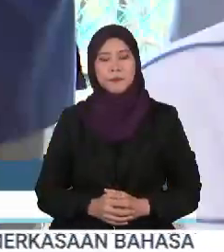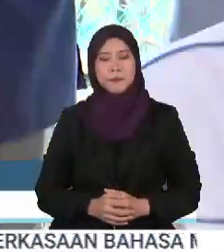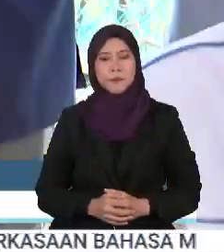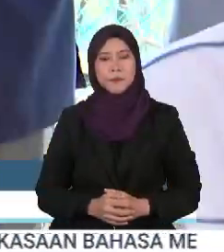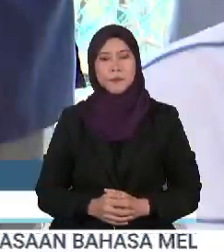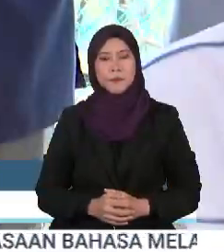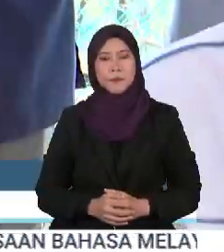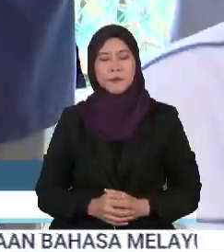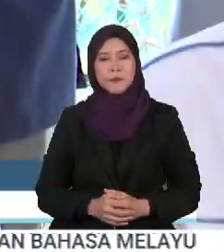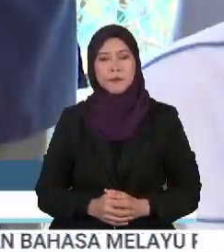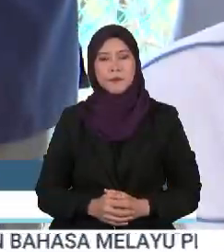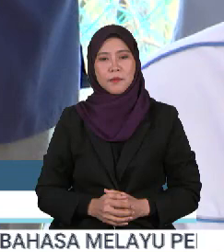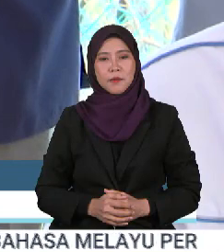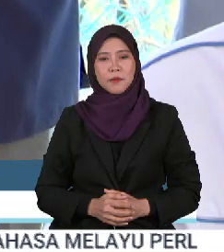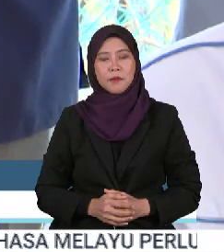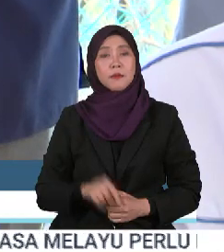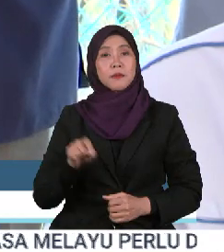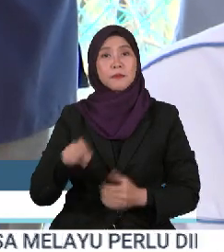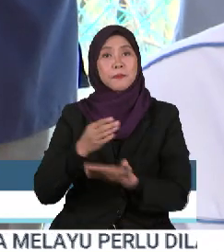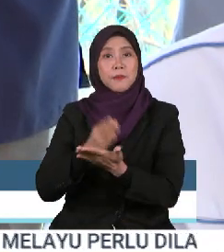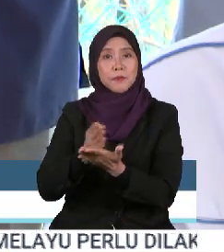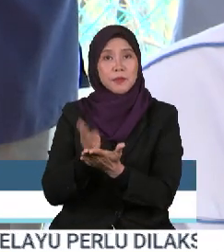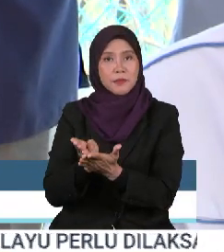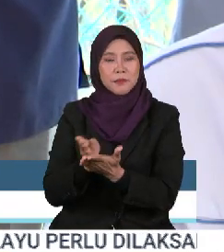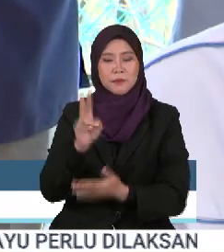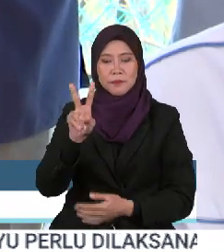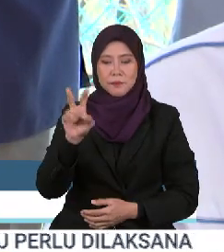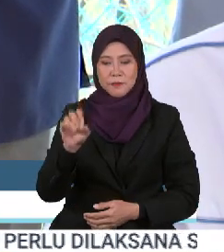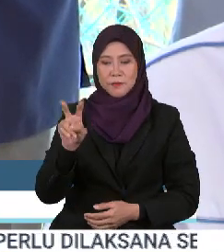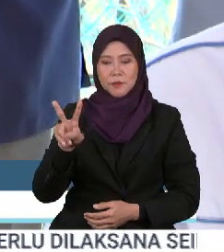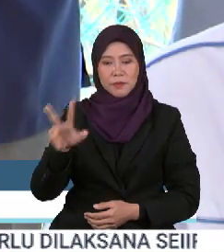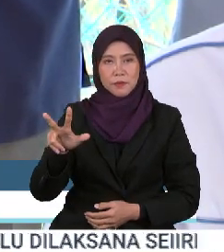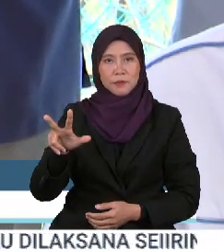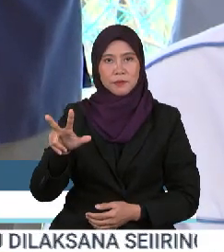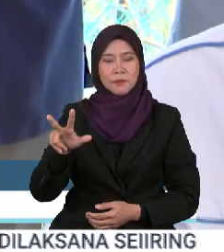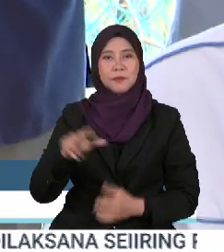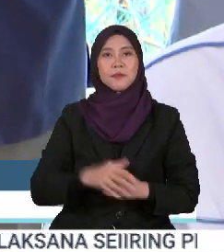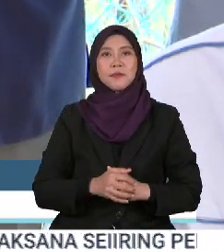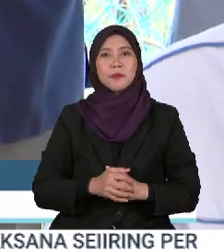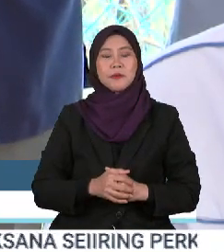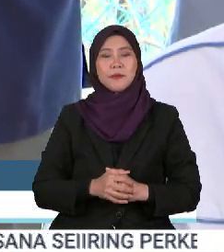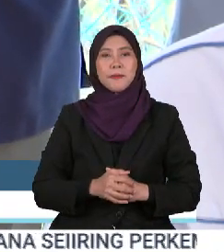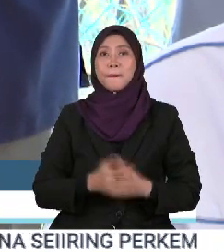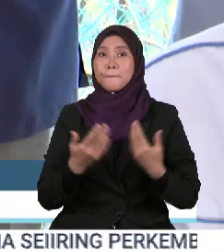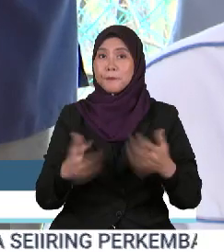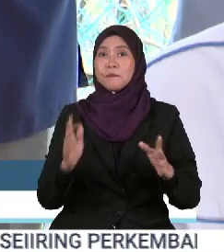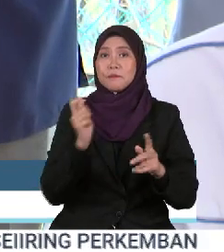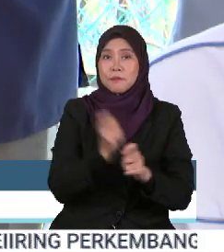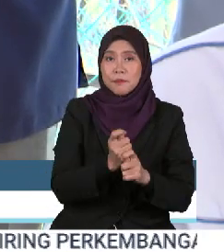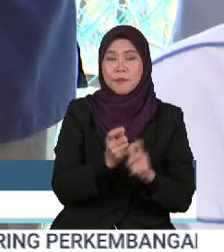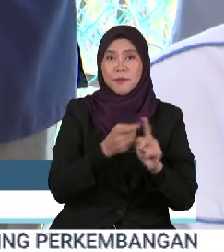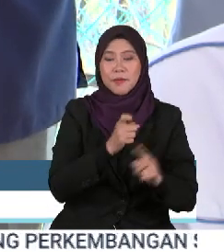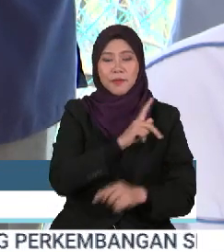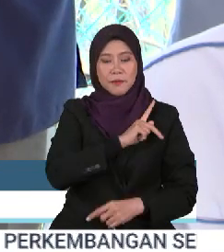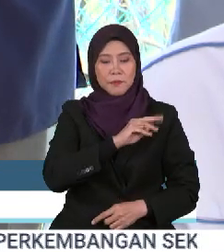ini adalah inisiatif bagi bajak tahun 2023 ketetapan yang telah dibuat oleh pihak